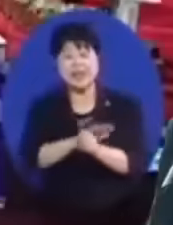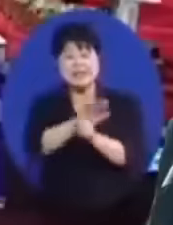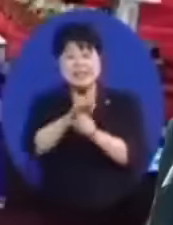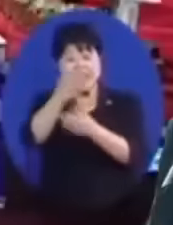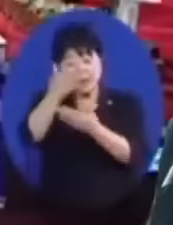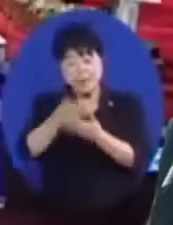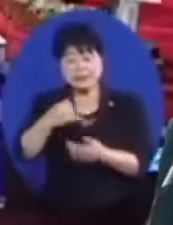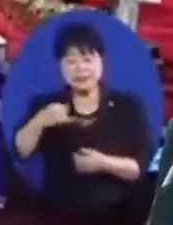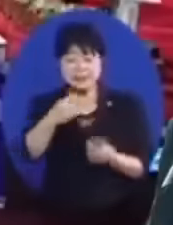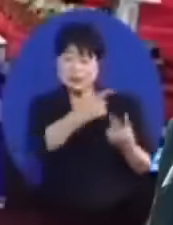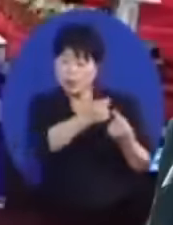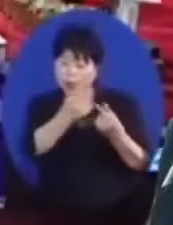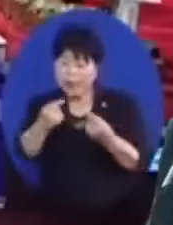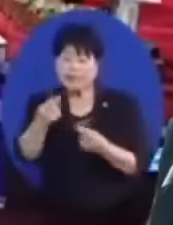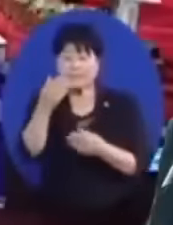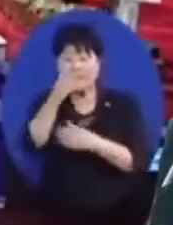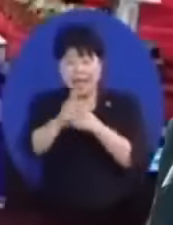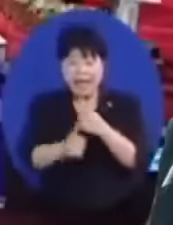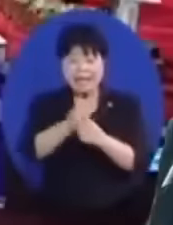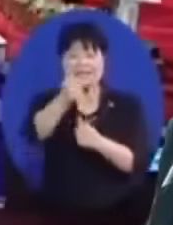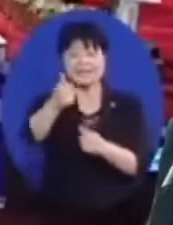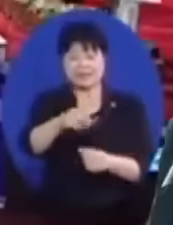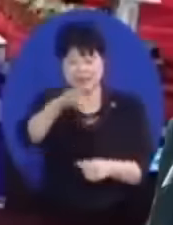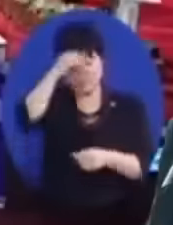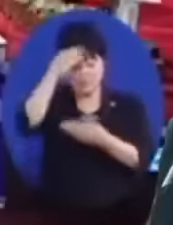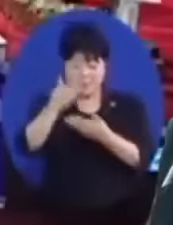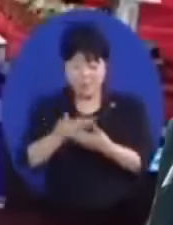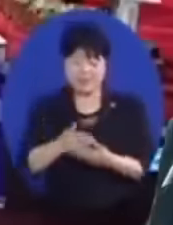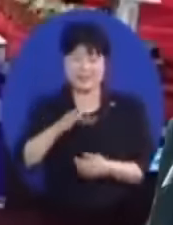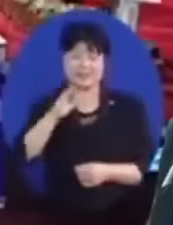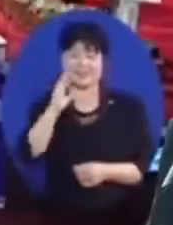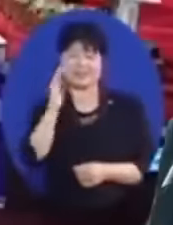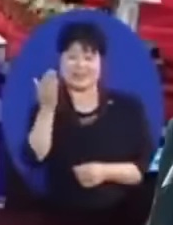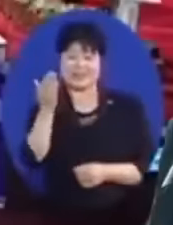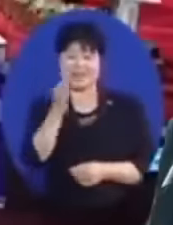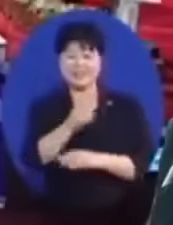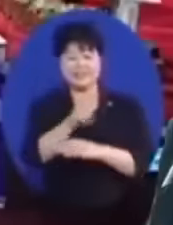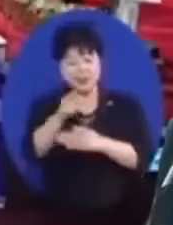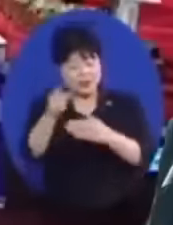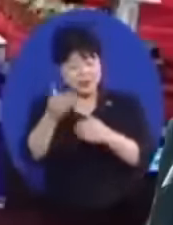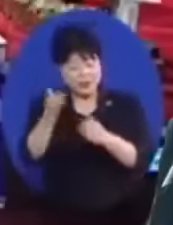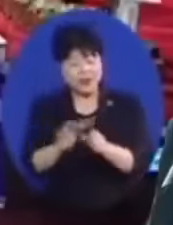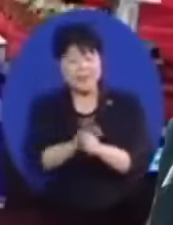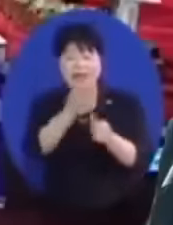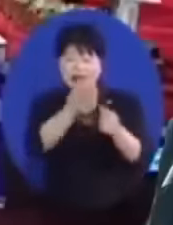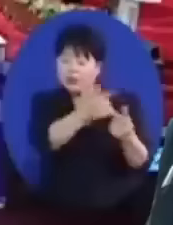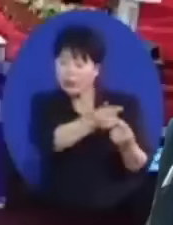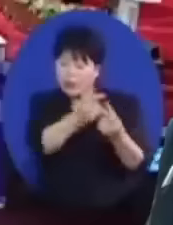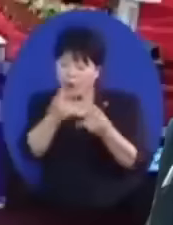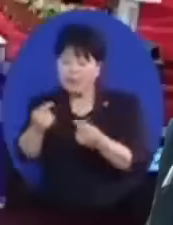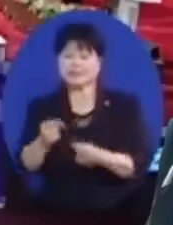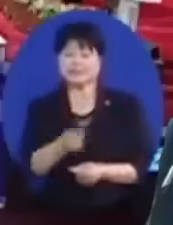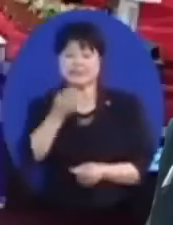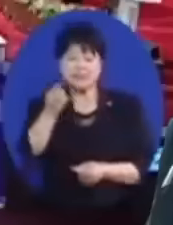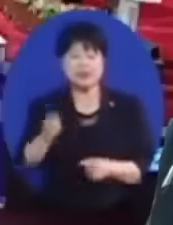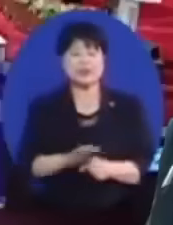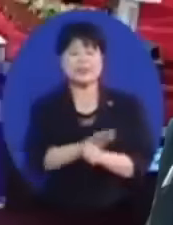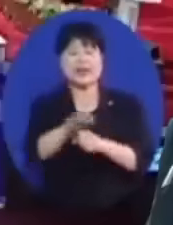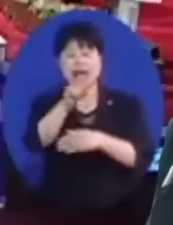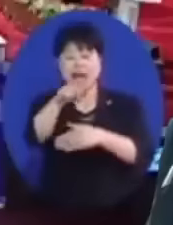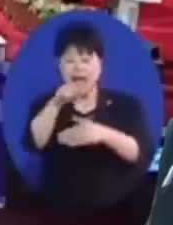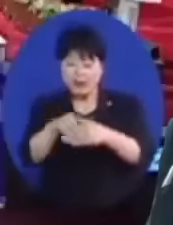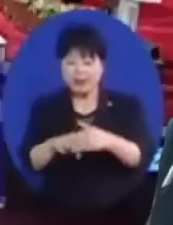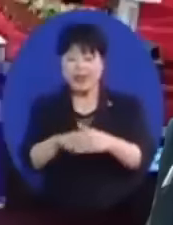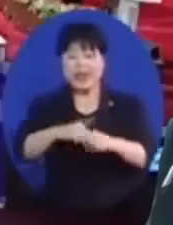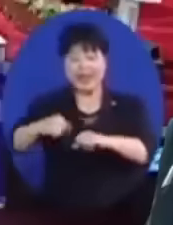사랑을 받는 자녀같이 너희는 하나님을 본받는 자가 되고 그리스도께서 너희를 사랑하신 것 같이 너희도 사랑